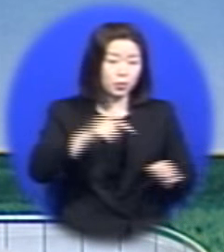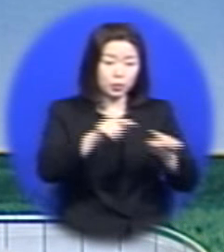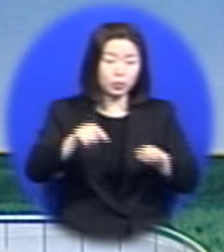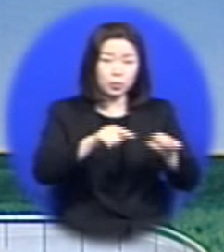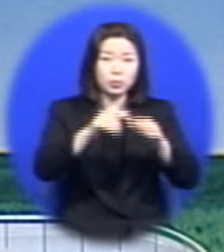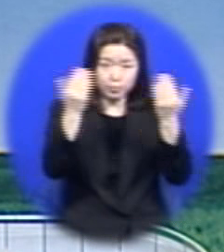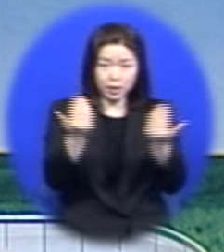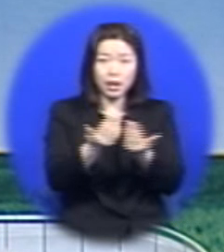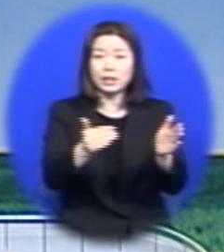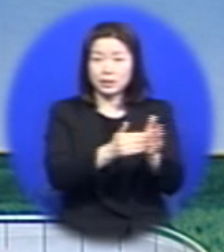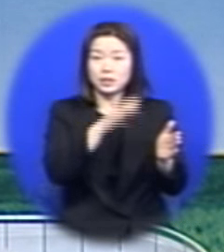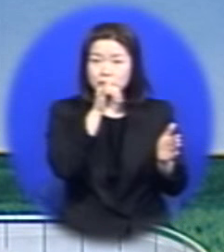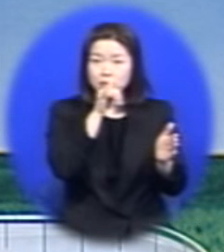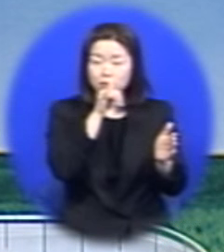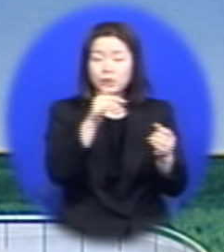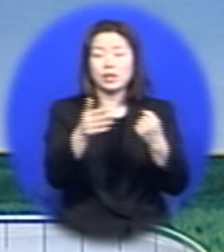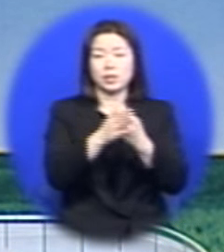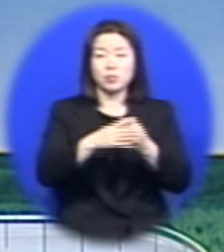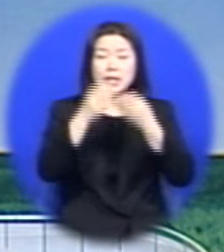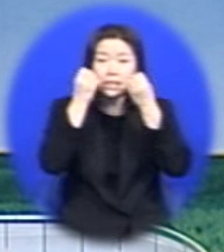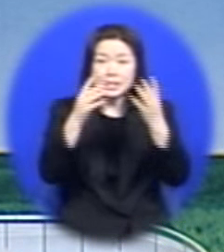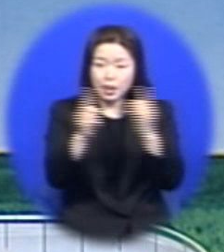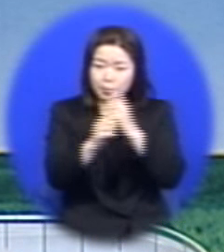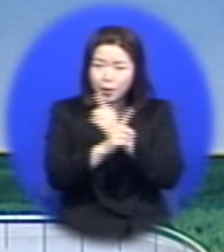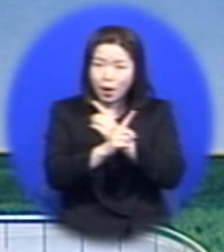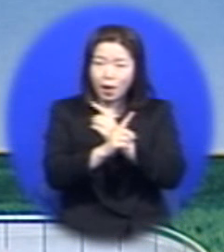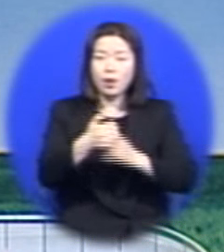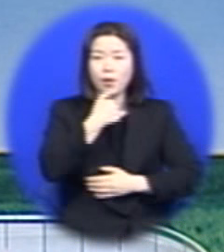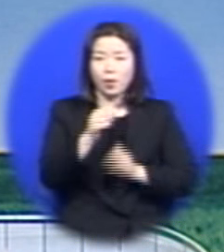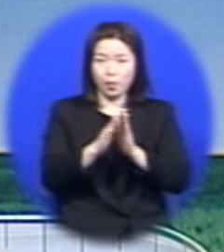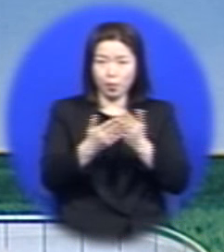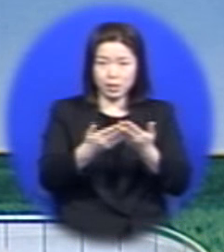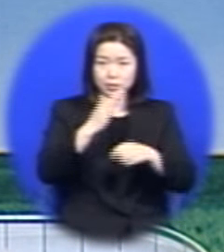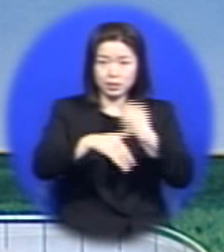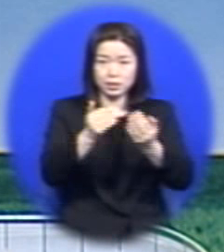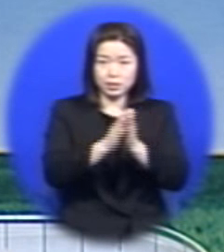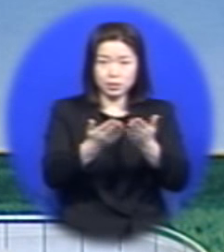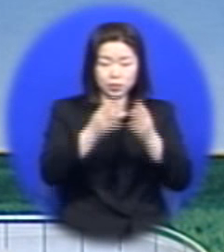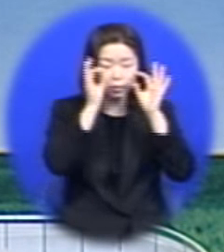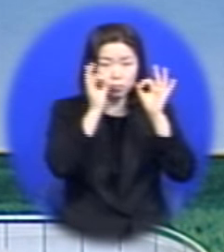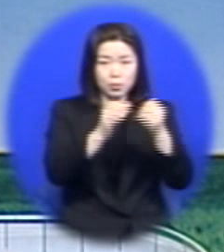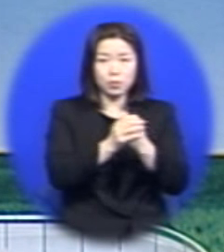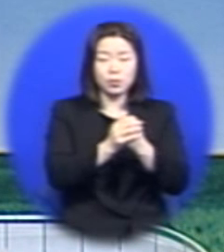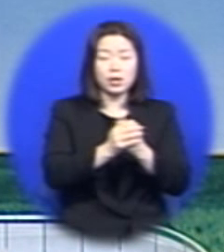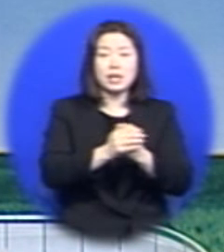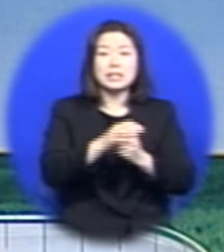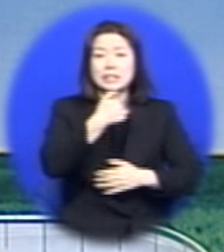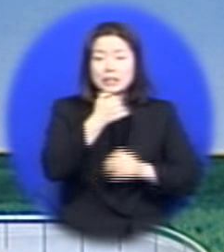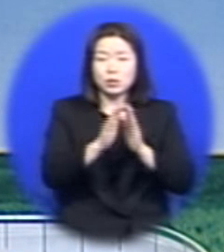있으니까 새번역 성경 로마서를 펼쳐놓고 그리고 그 로마서